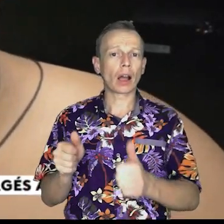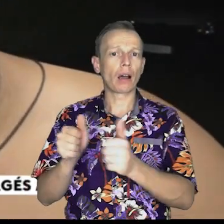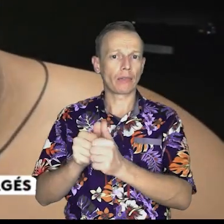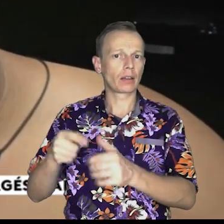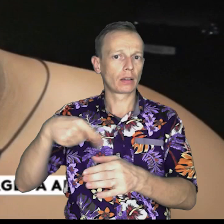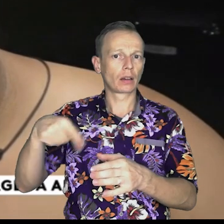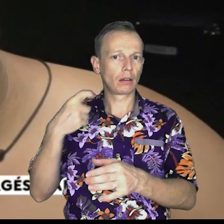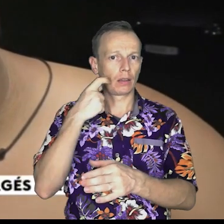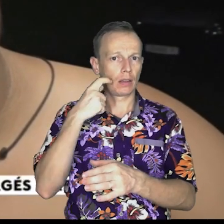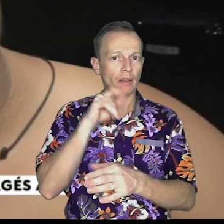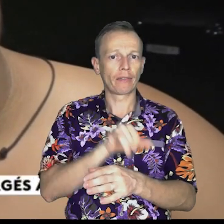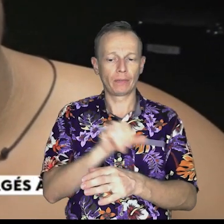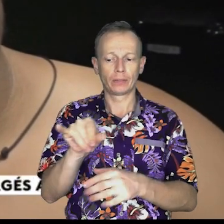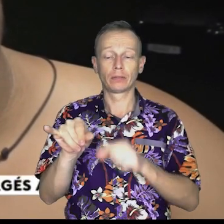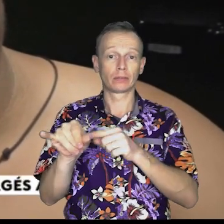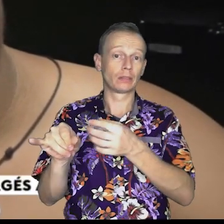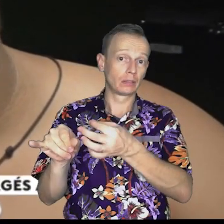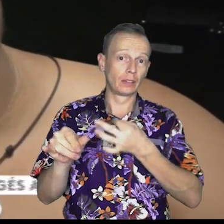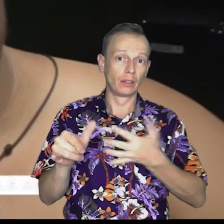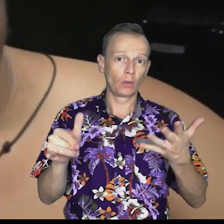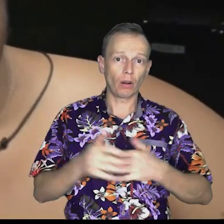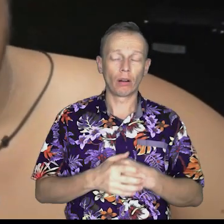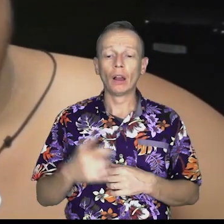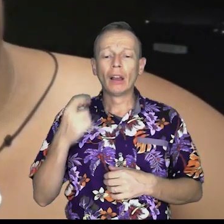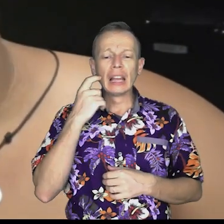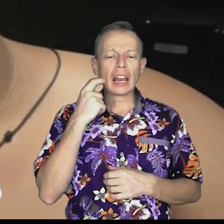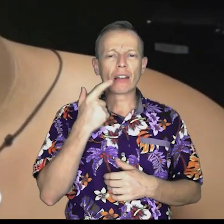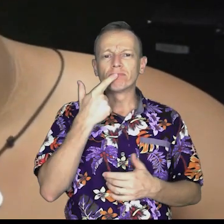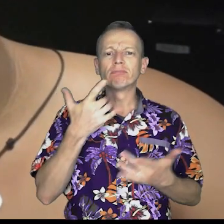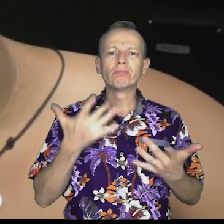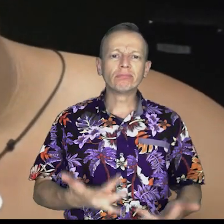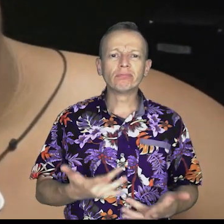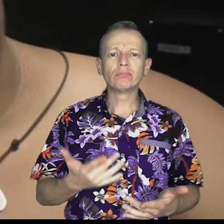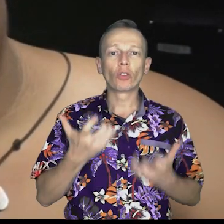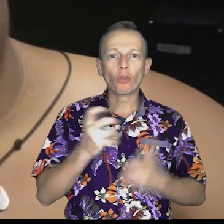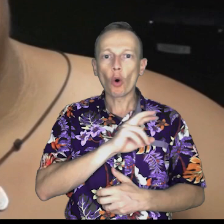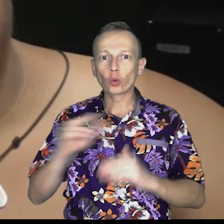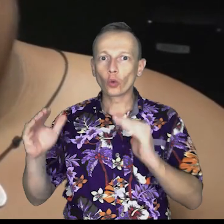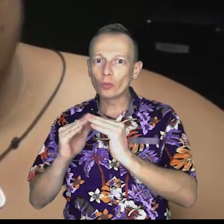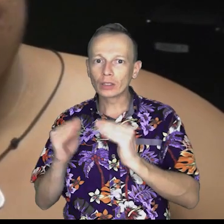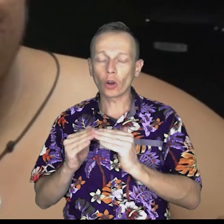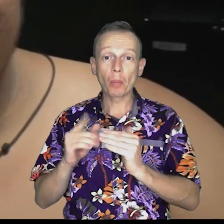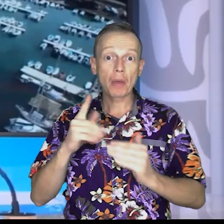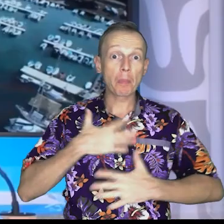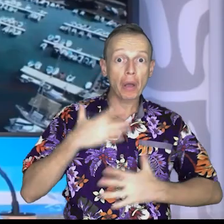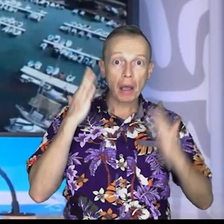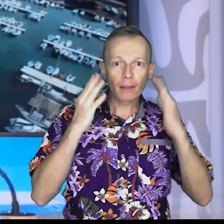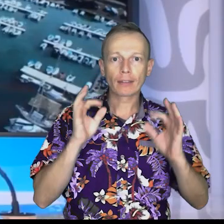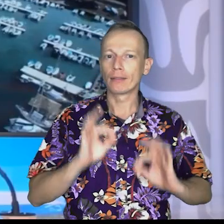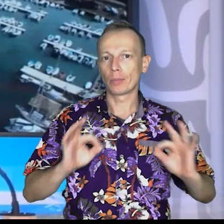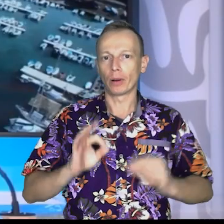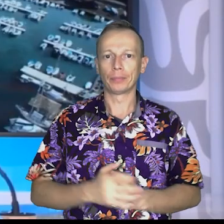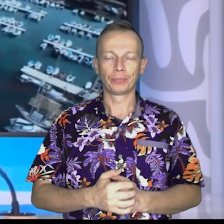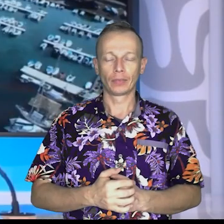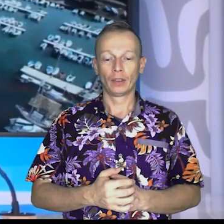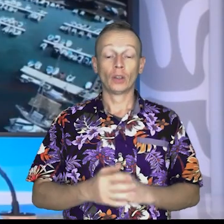principal parce qu'il les a accompagnés durant le vol. Ils étaient plus déçus de ne pas rentrer chez eux que paniqués. Voilà, et